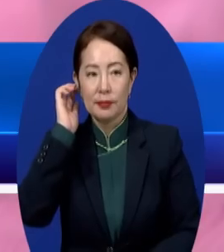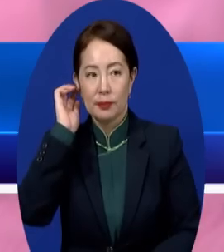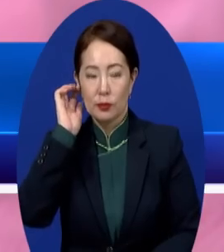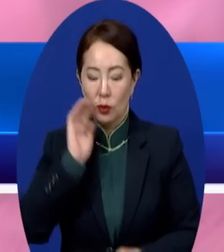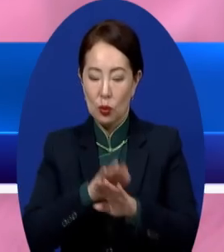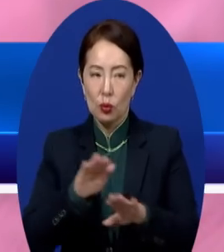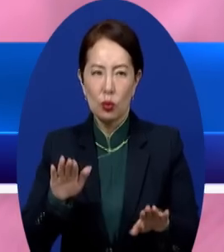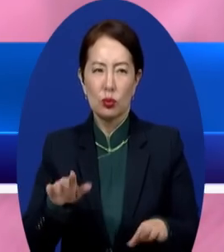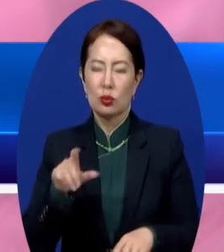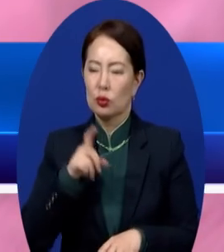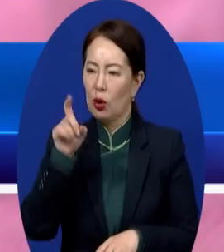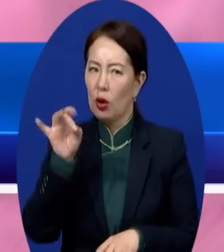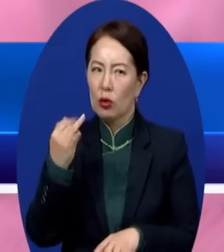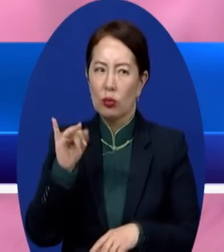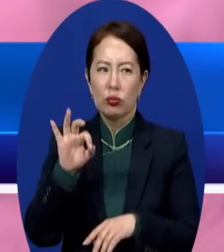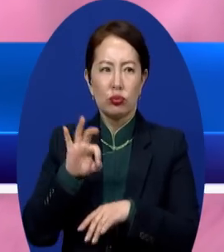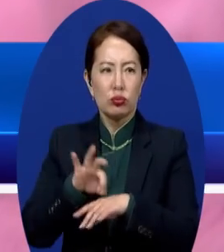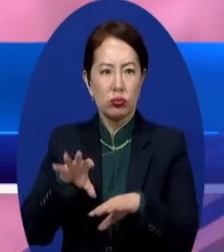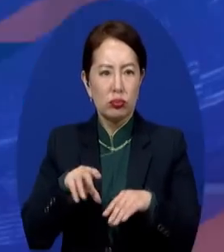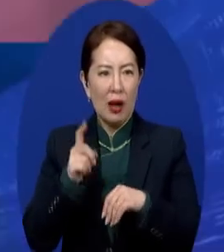Хүүхдүүд хорт авдраар өвчлөх нь их байна.